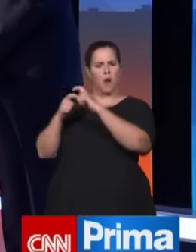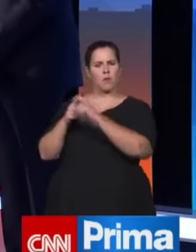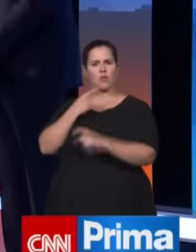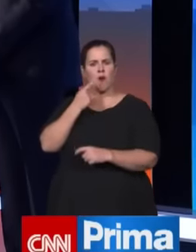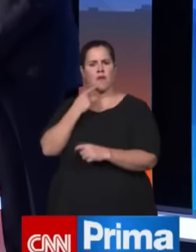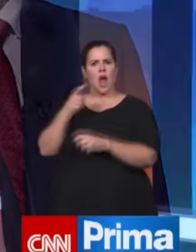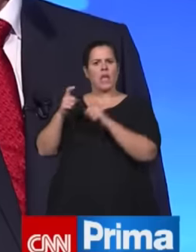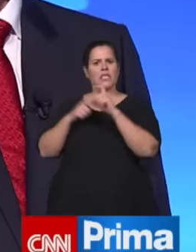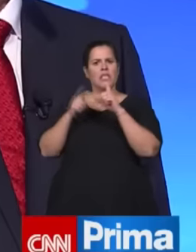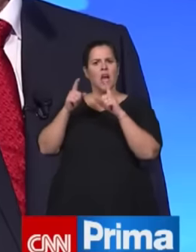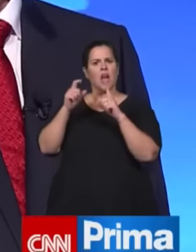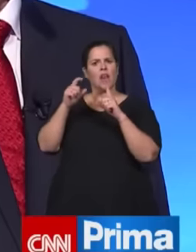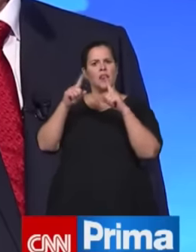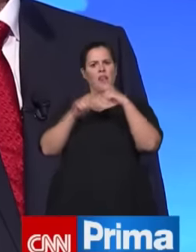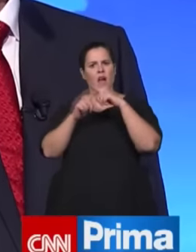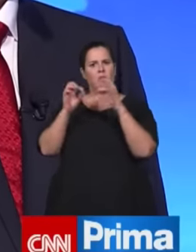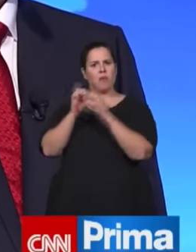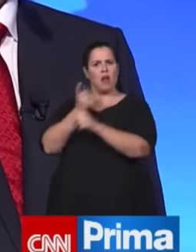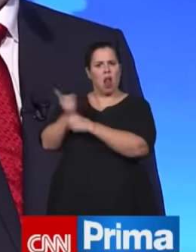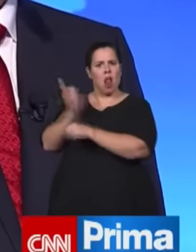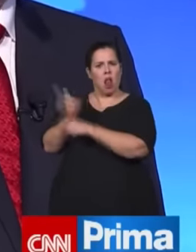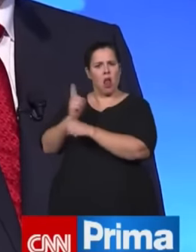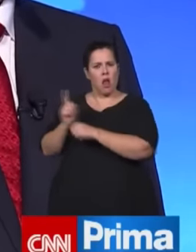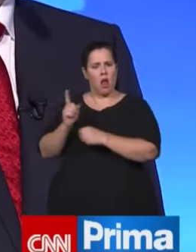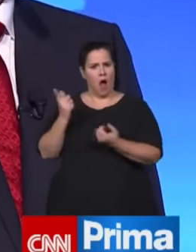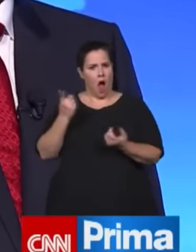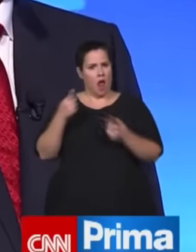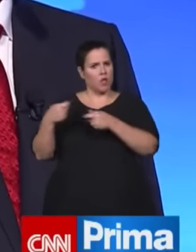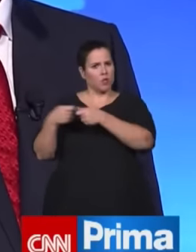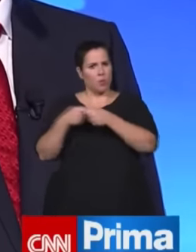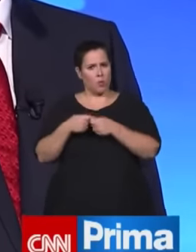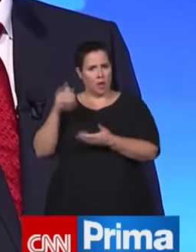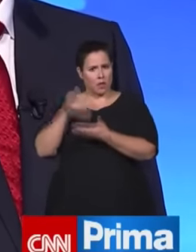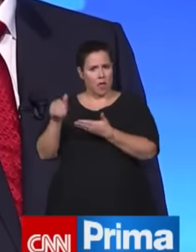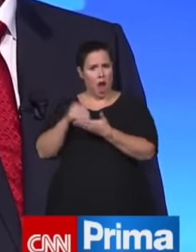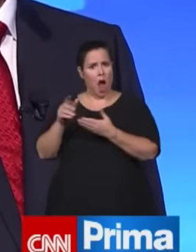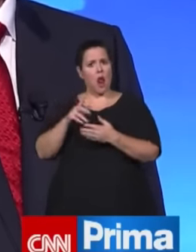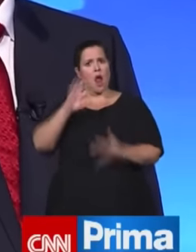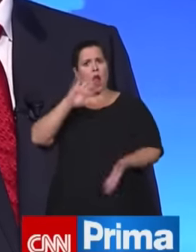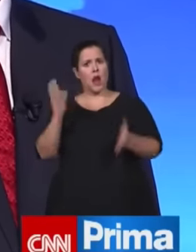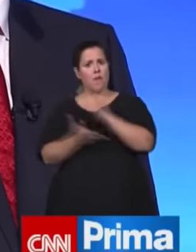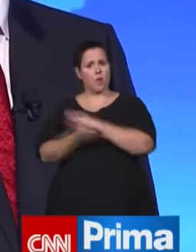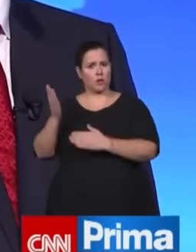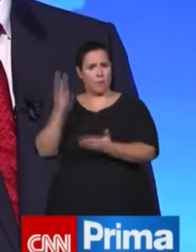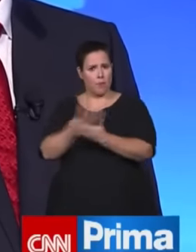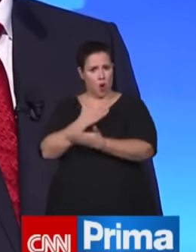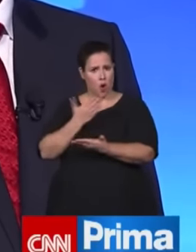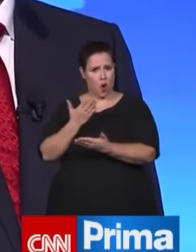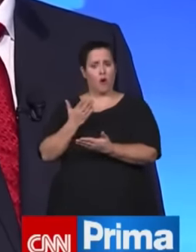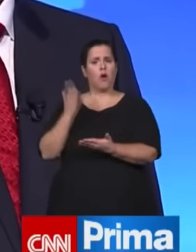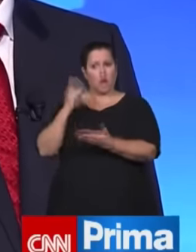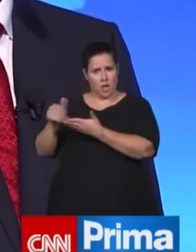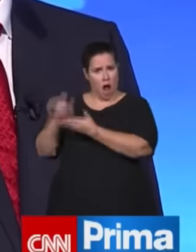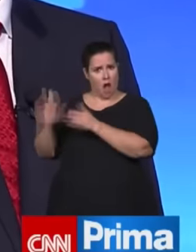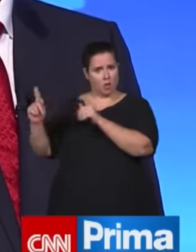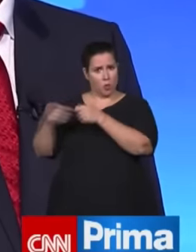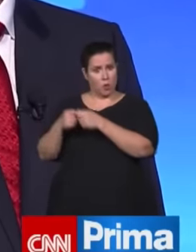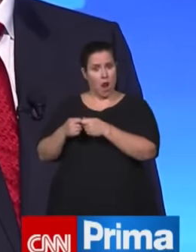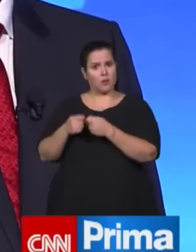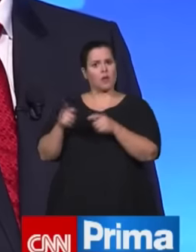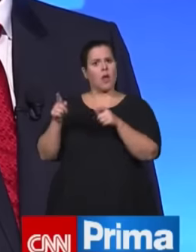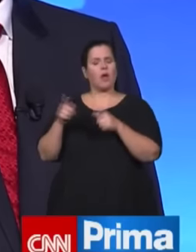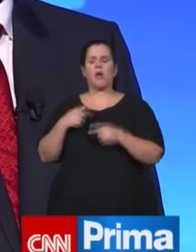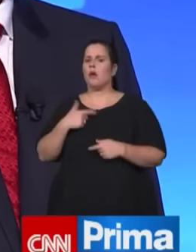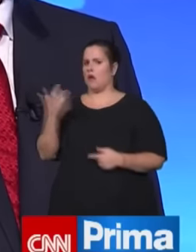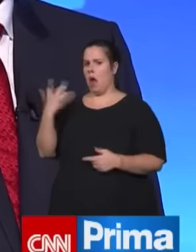spolupracovat ještě daleko po roce 89? Protože ve vašem okolí se pohybovalo asi 20 bývalých příslušníků STB. To vám nějak nevadilo?